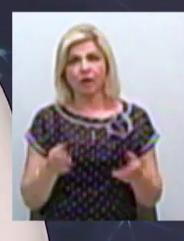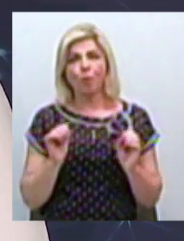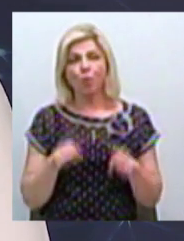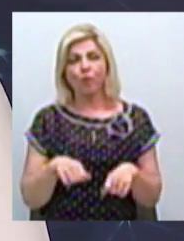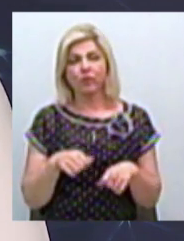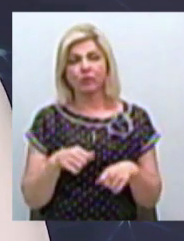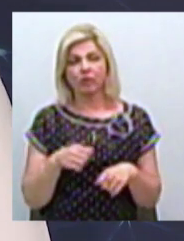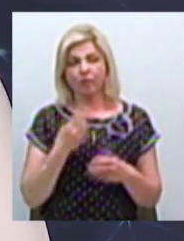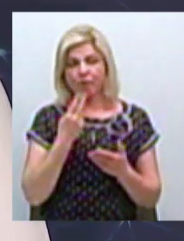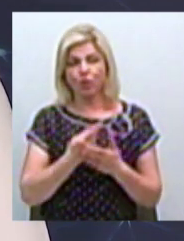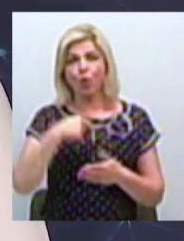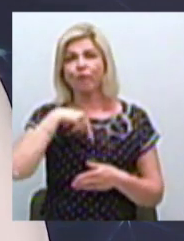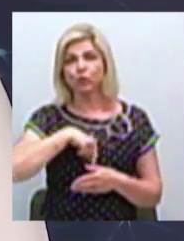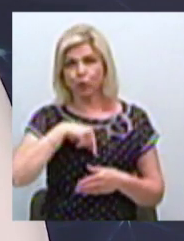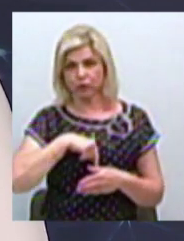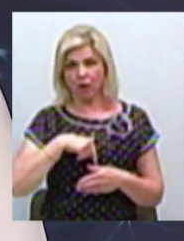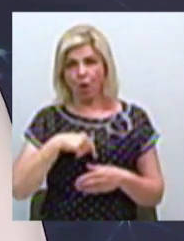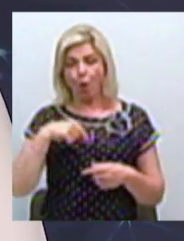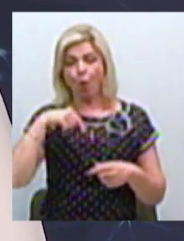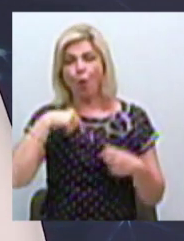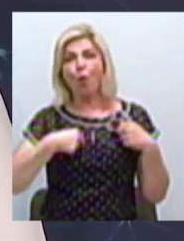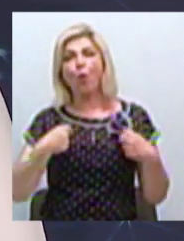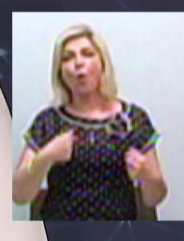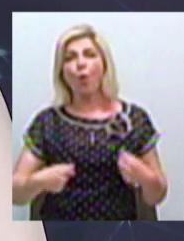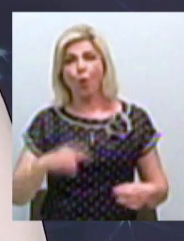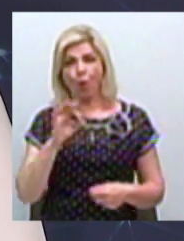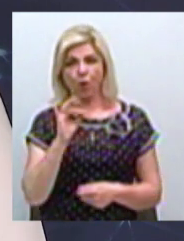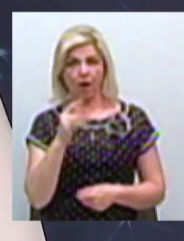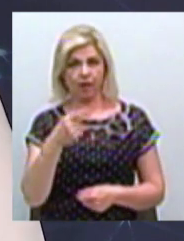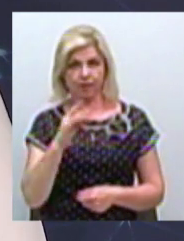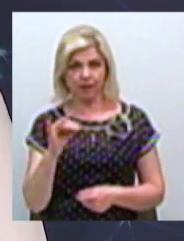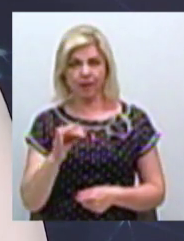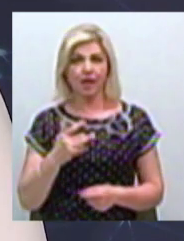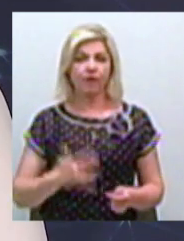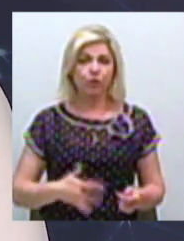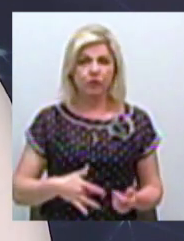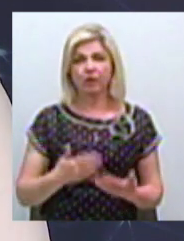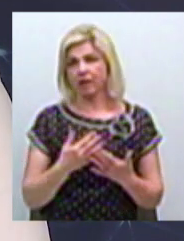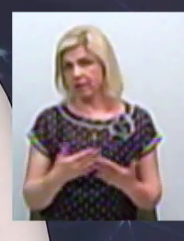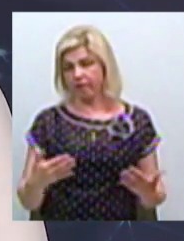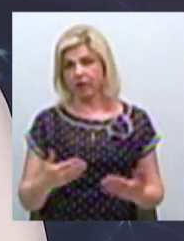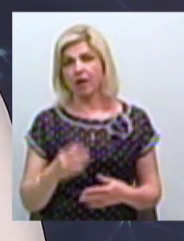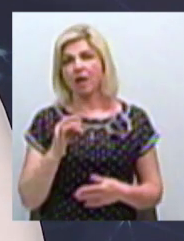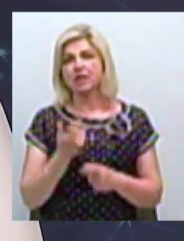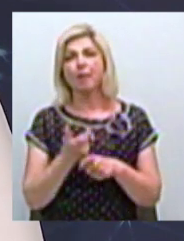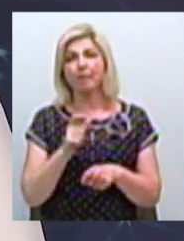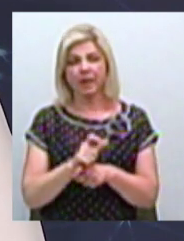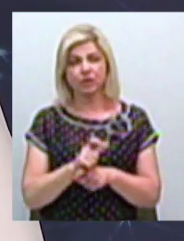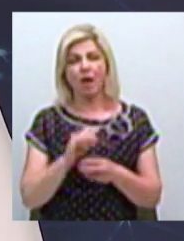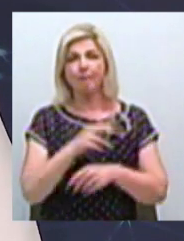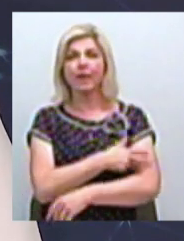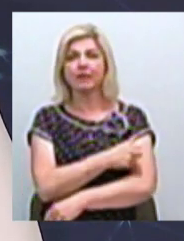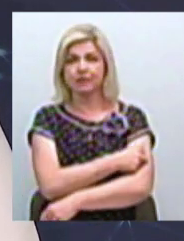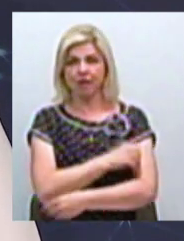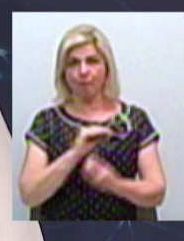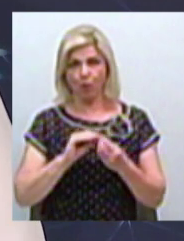Вражатися внутрішні органи, кишковий тракт, сердечна мишця. Ну, це вже більш медицинська проблема,